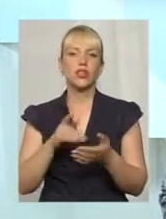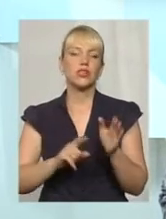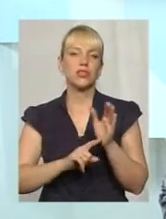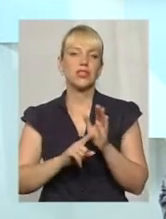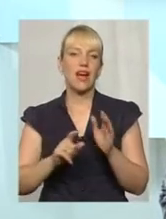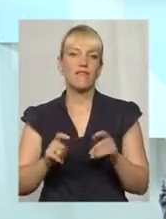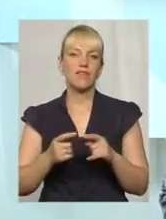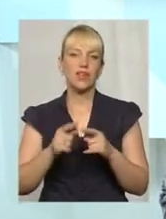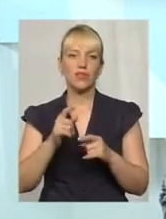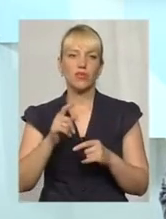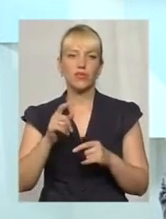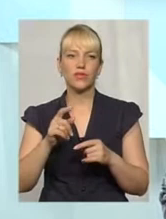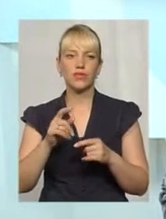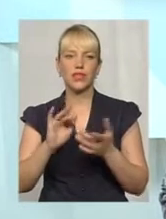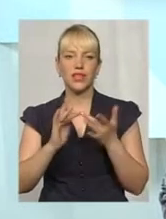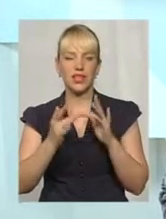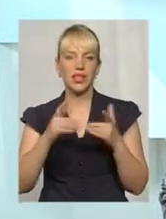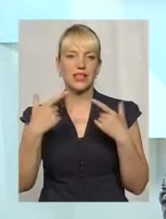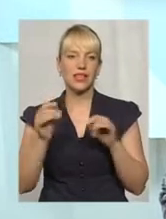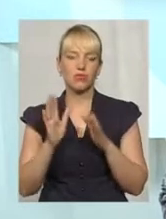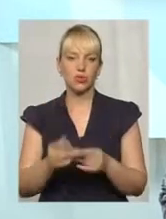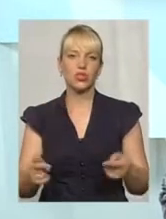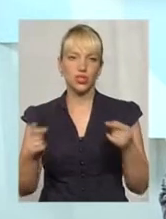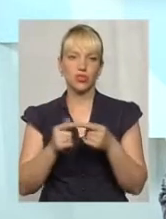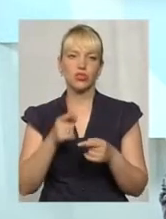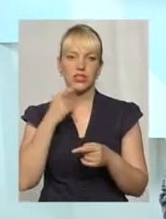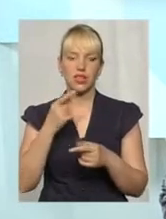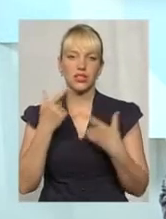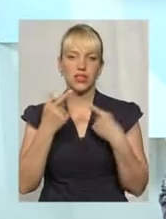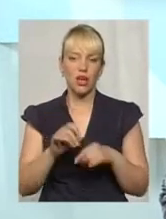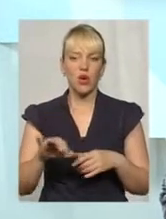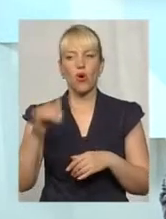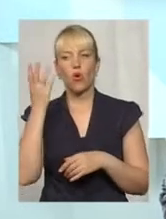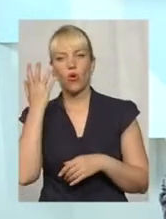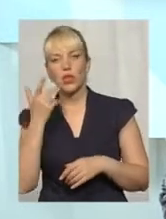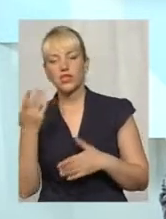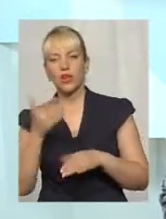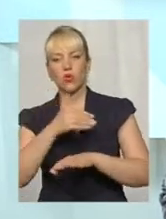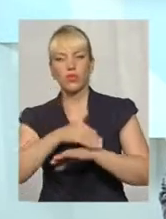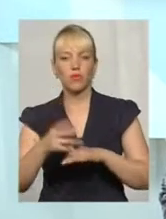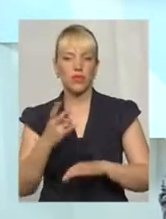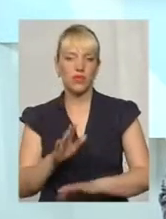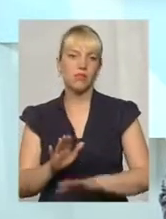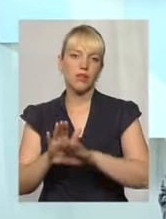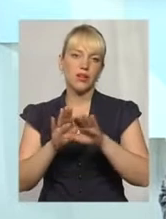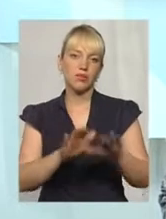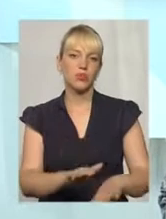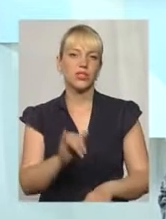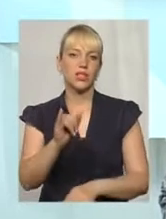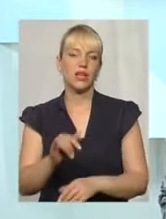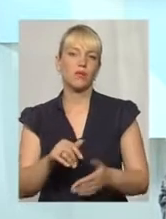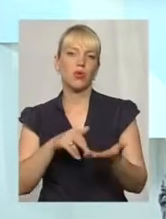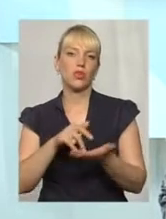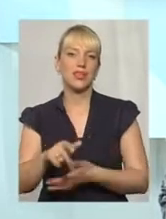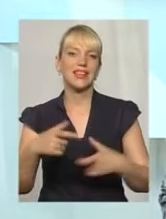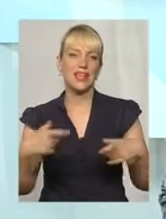центром оцінювання якості освіти, де буде чітко вказано, де, коли, за якою адресою він повинен прибути і пройти тестування.